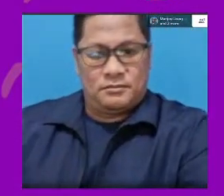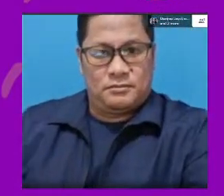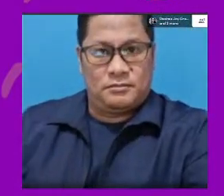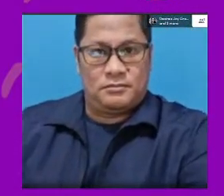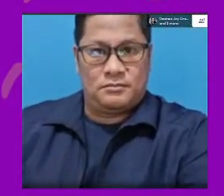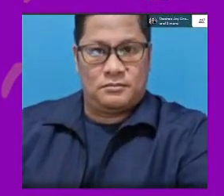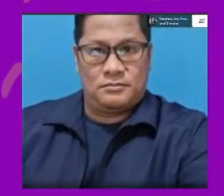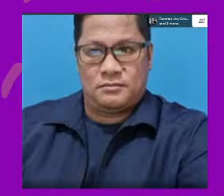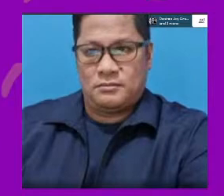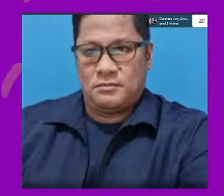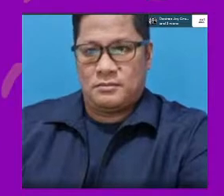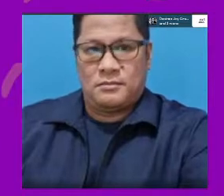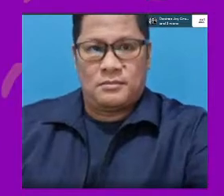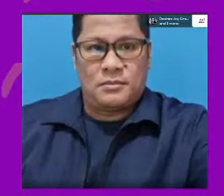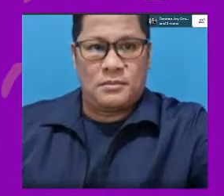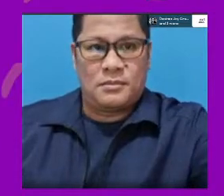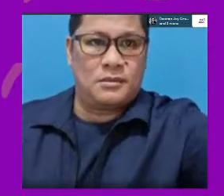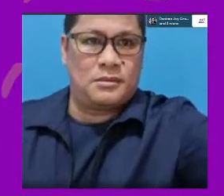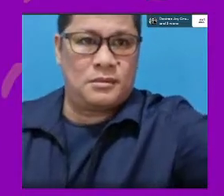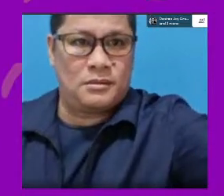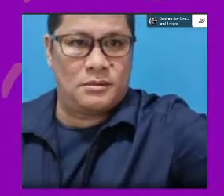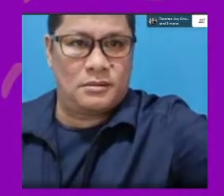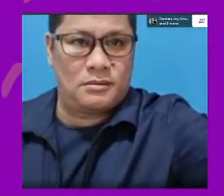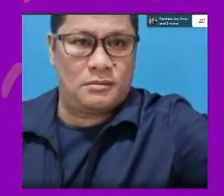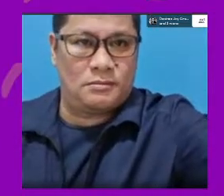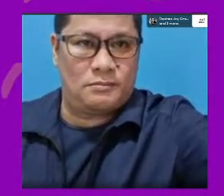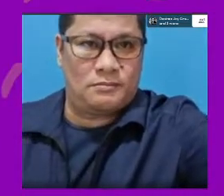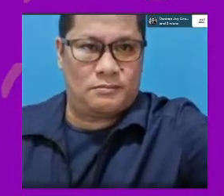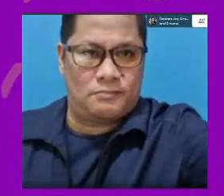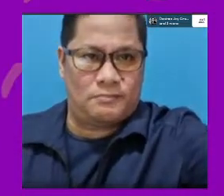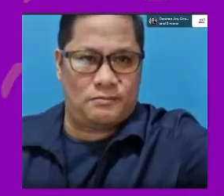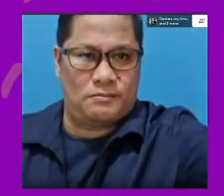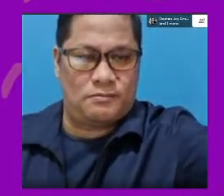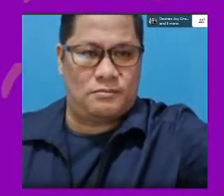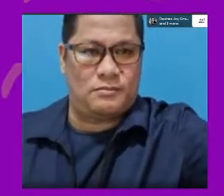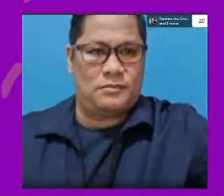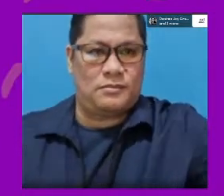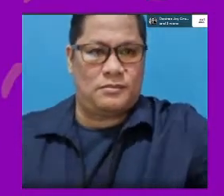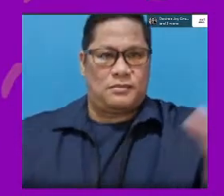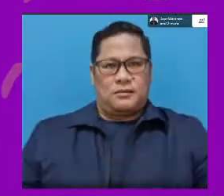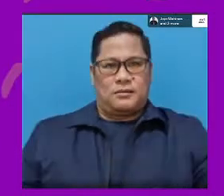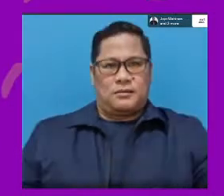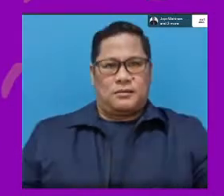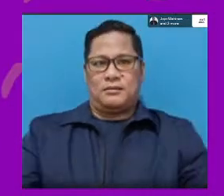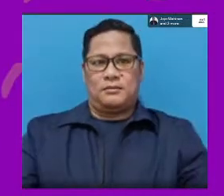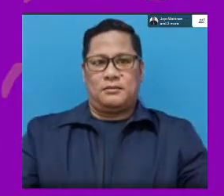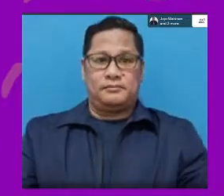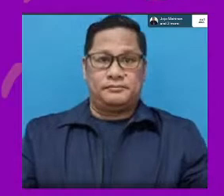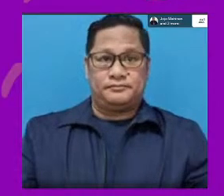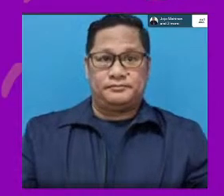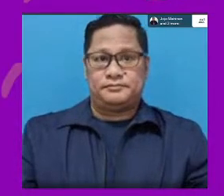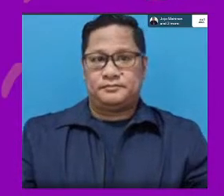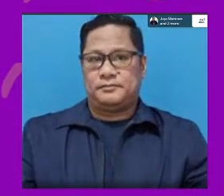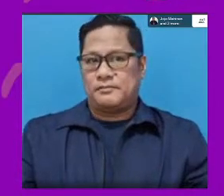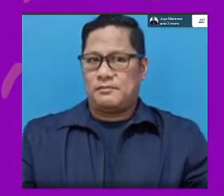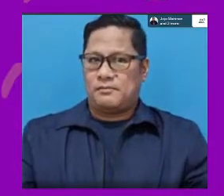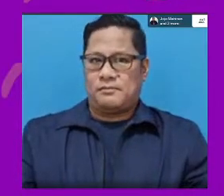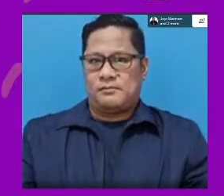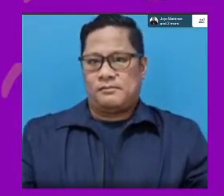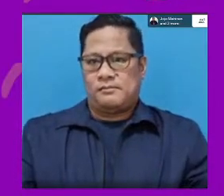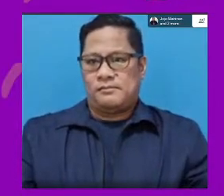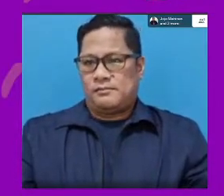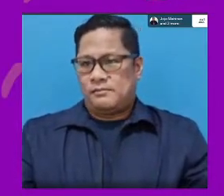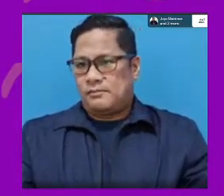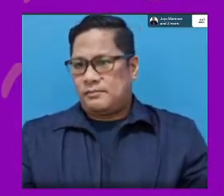ano nga ba ang ating mga karapatan sa gitna ng pandemya. Bawat isa sa atin ay may karapatan sa kalusugan or right to